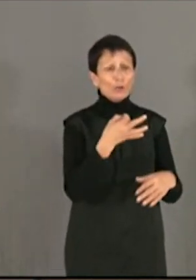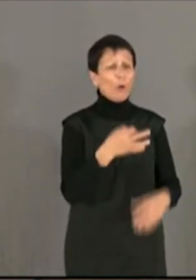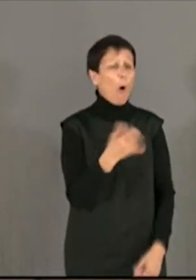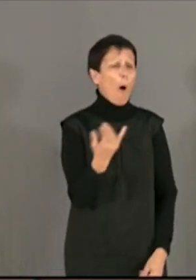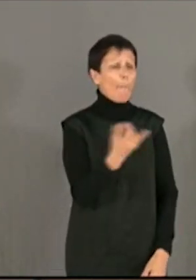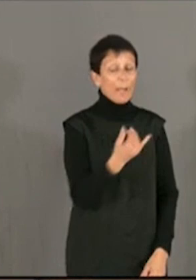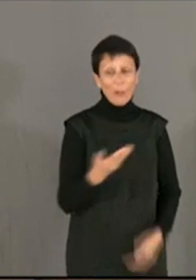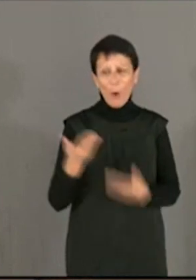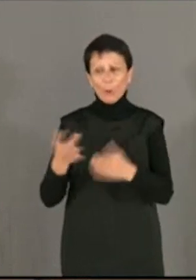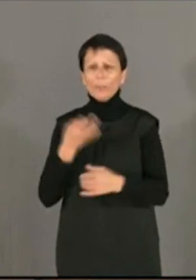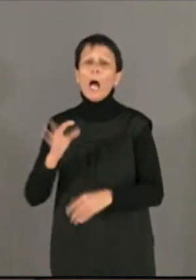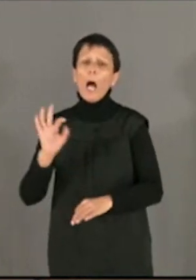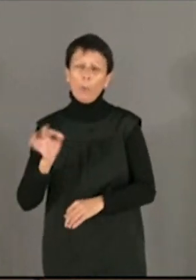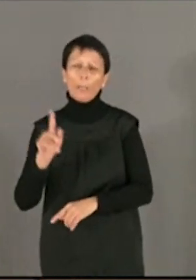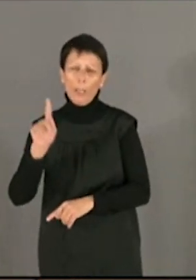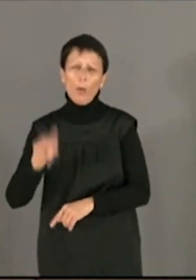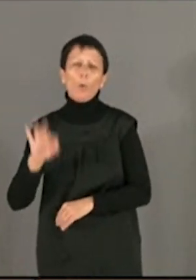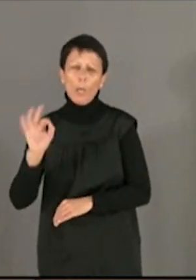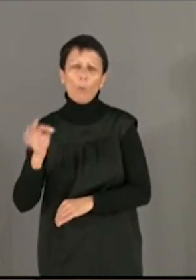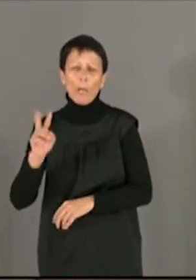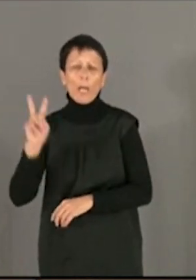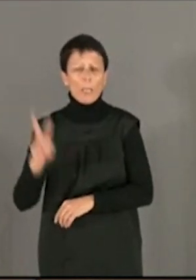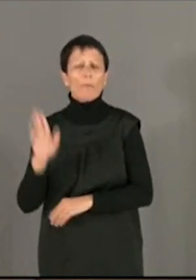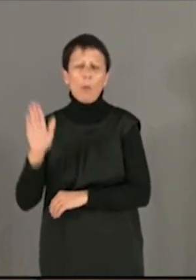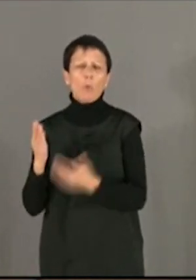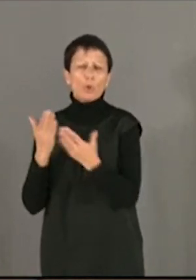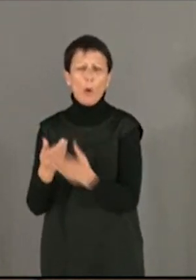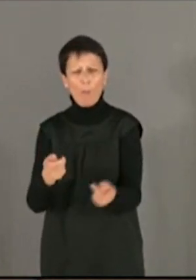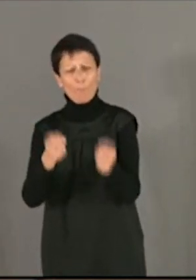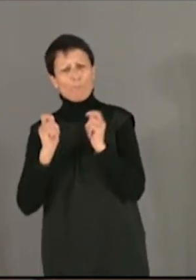trouvent toutes les vertus. Tant mieux, tant mieux.